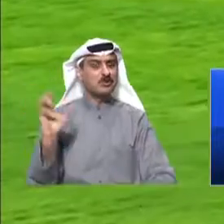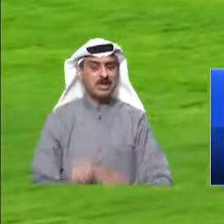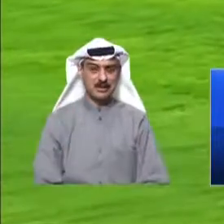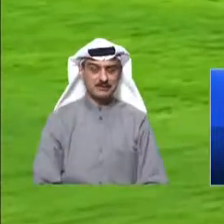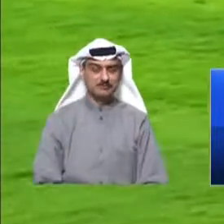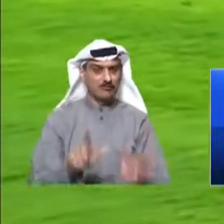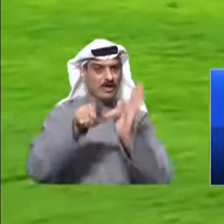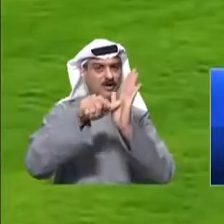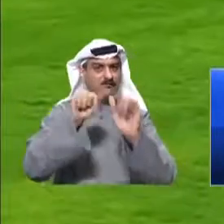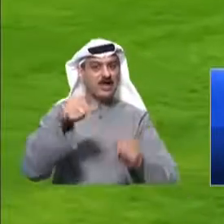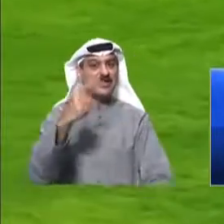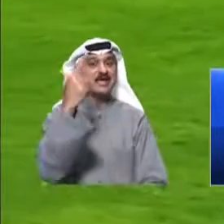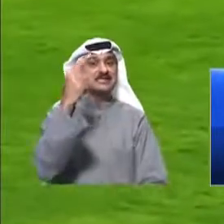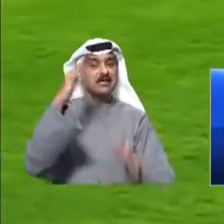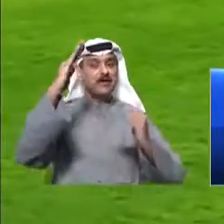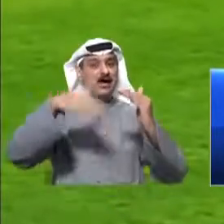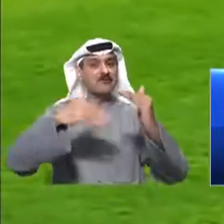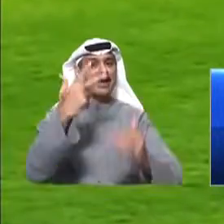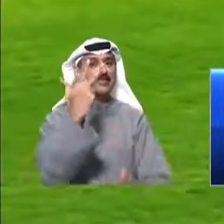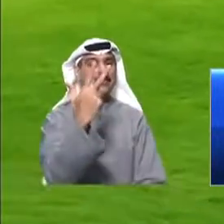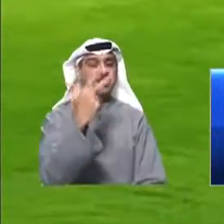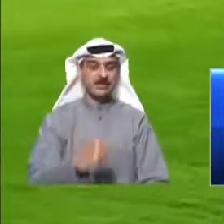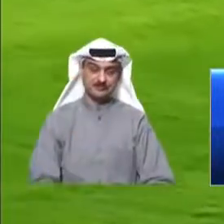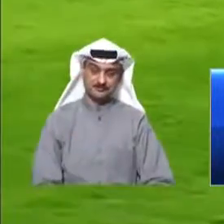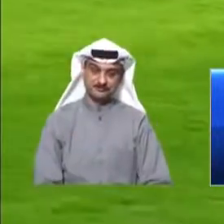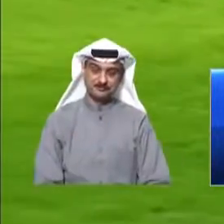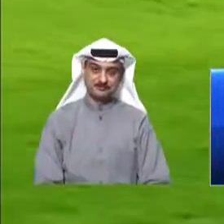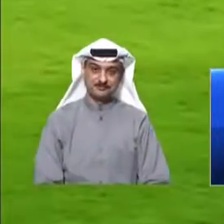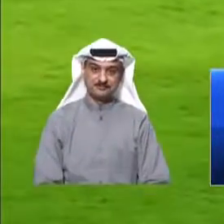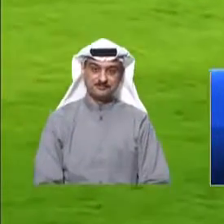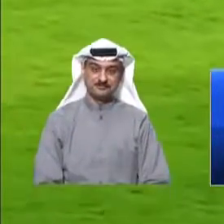التضامن عند 7 نقاط في المركز الثامن.